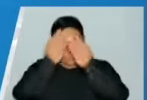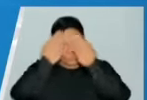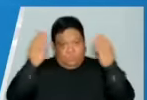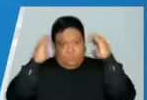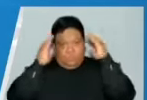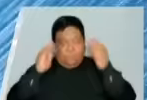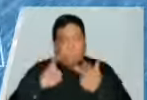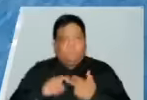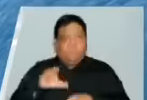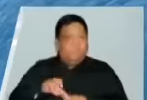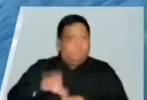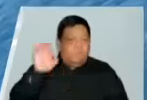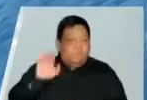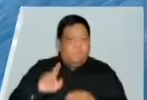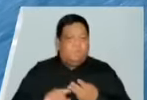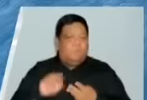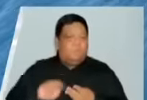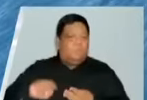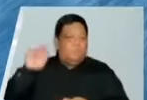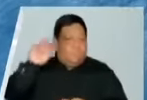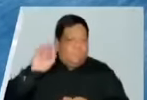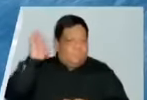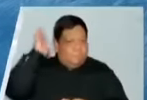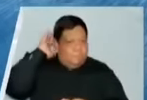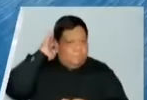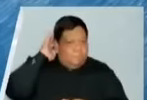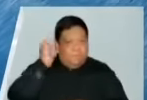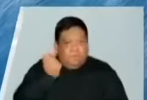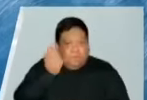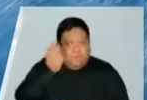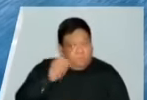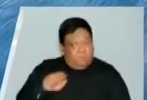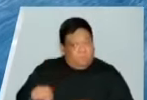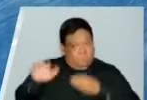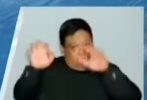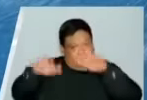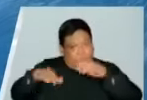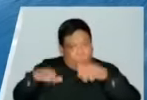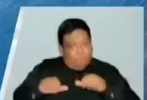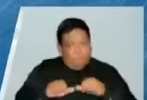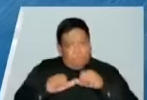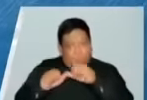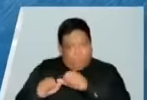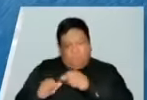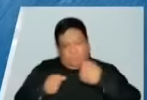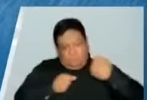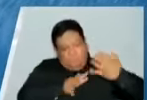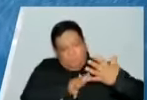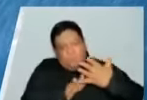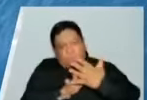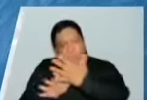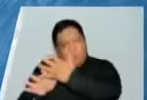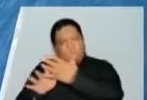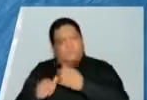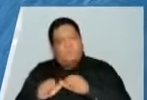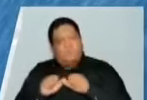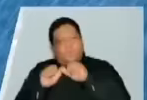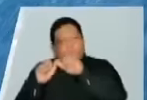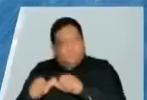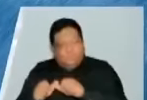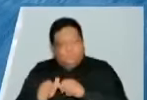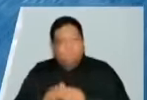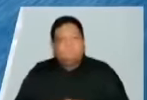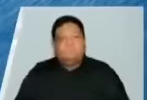po ng PAGASA, maaring hanggang bukas makaapekto sa bansa ang shear line. Unti-unti rin ulit hihina ang amihan